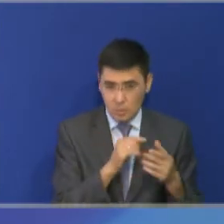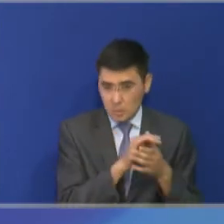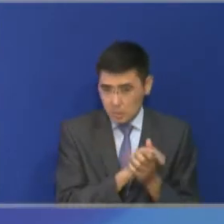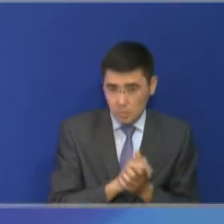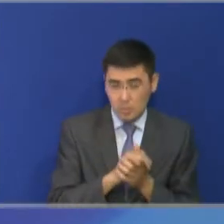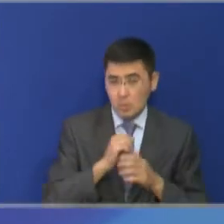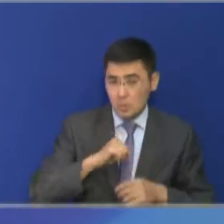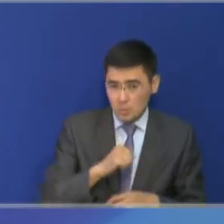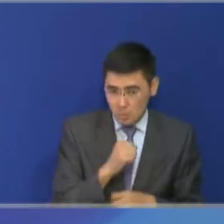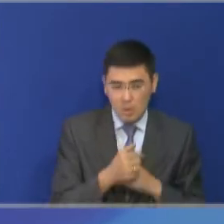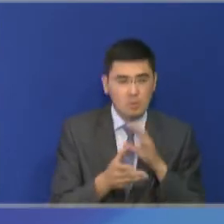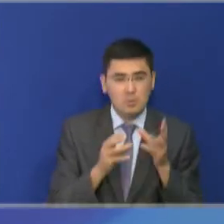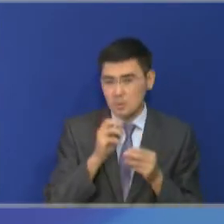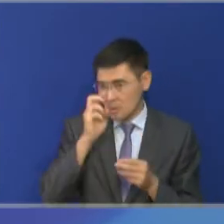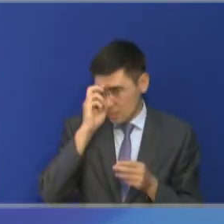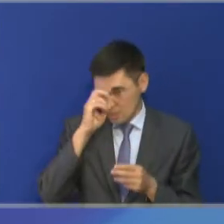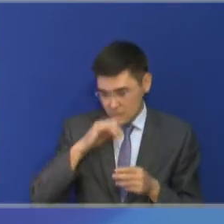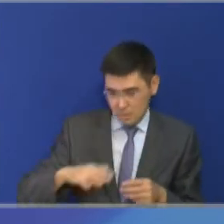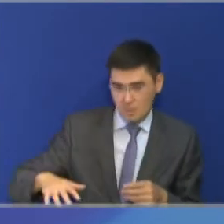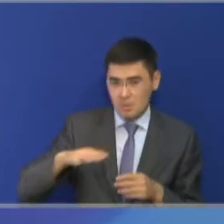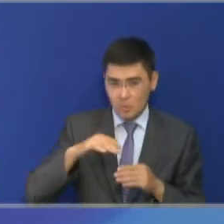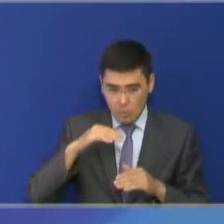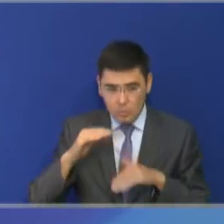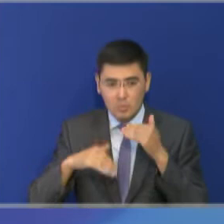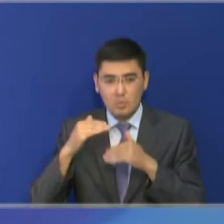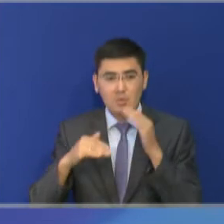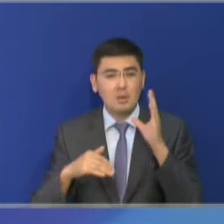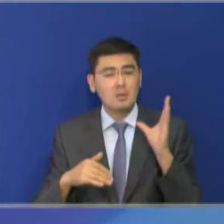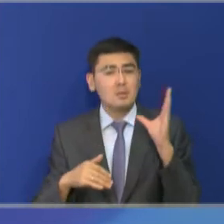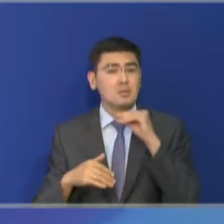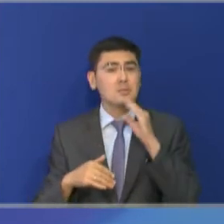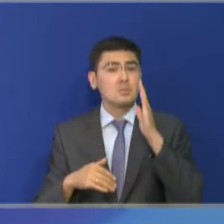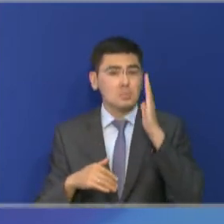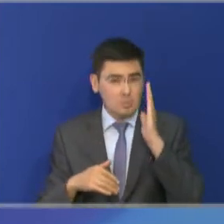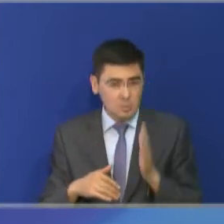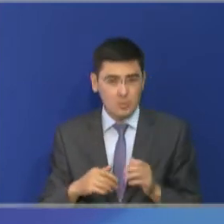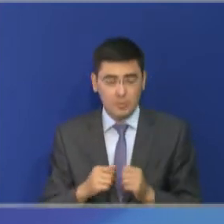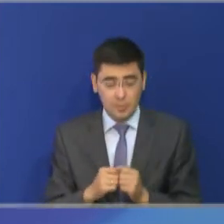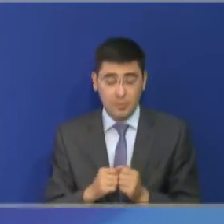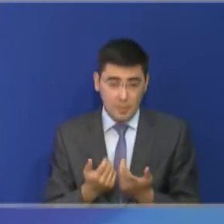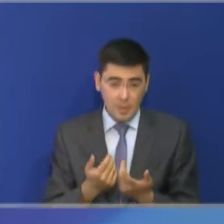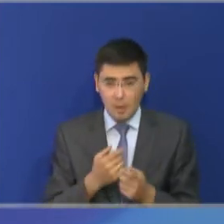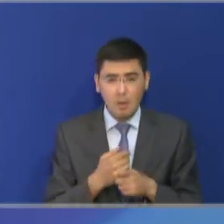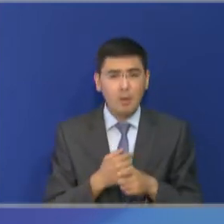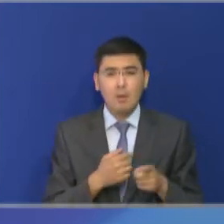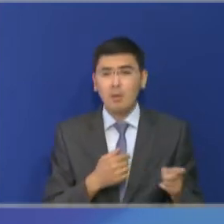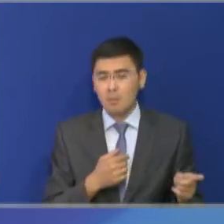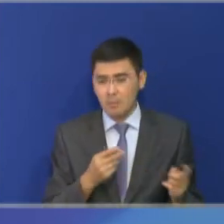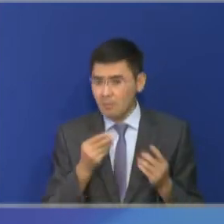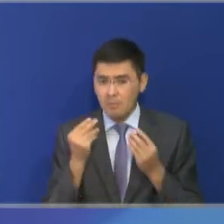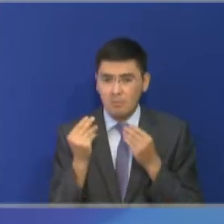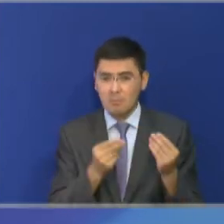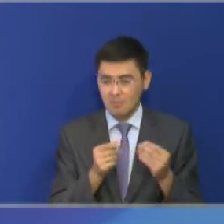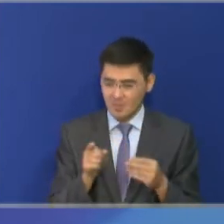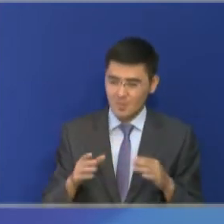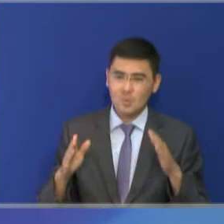дамуының негізгі кепілі. Бейбітшілік пен береке бірліктің бастауына айналған Қазақстан халқы ассамблеясының орны бөлек. Бір